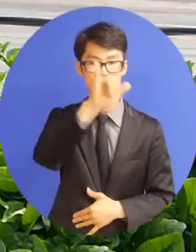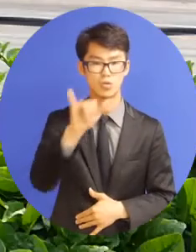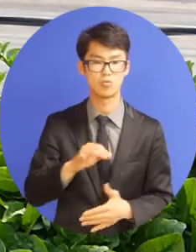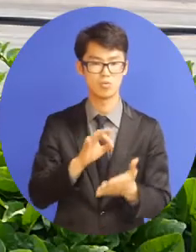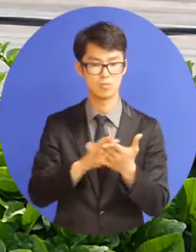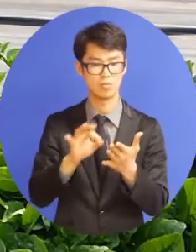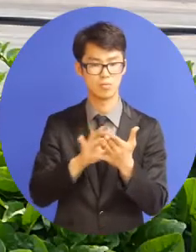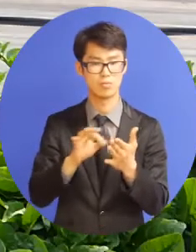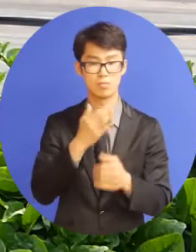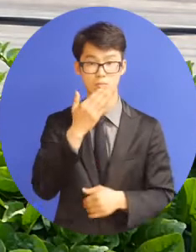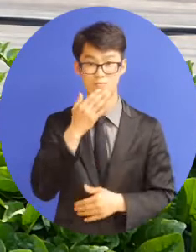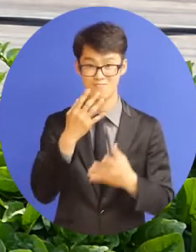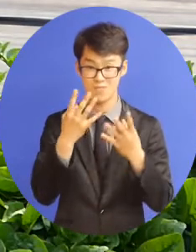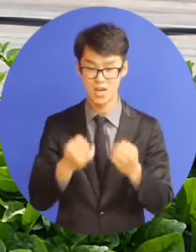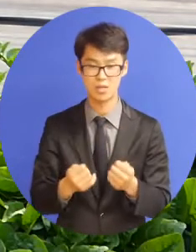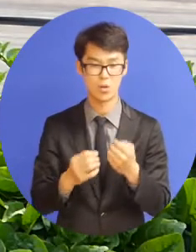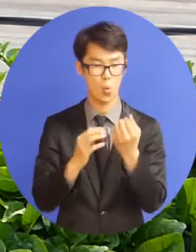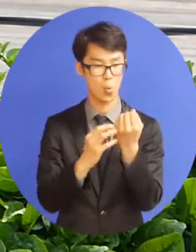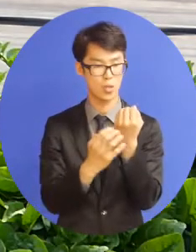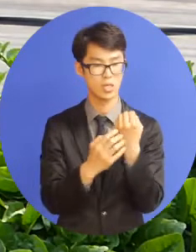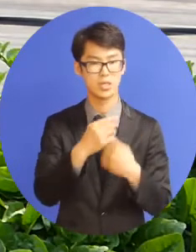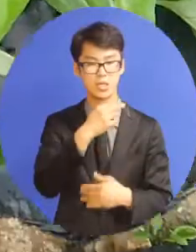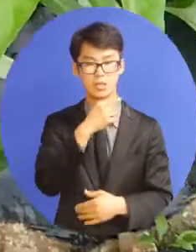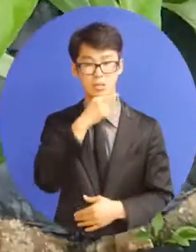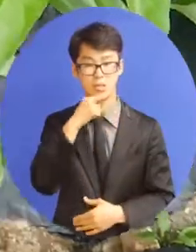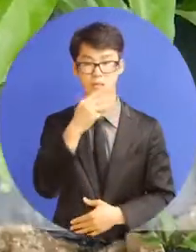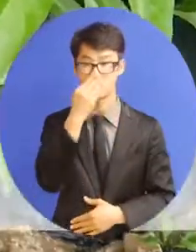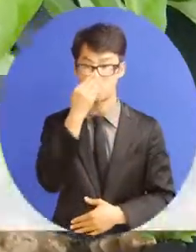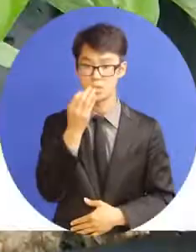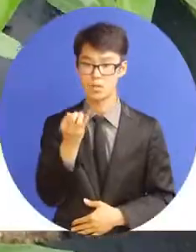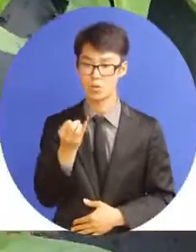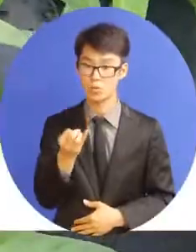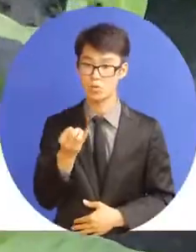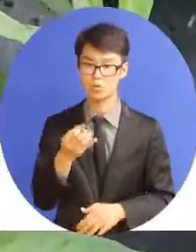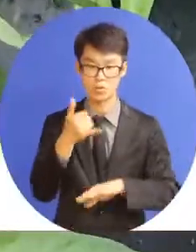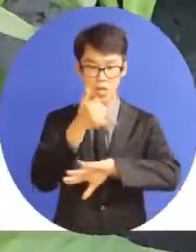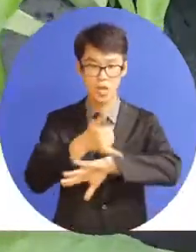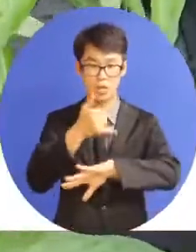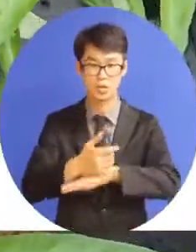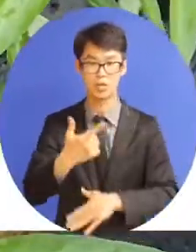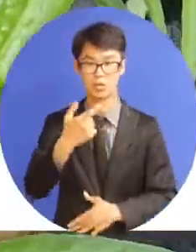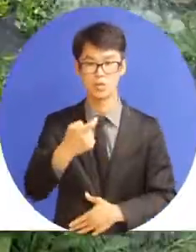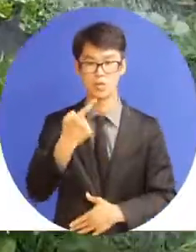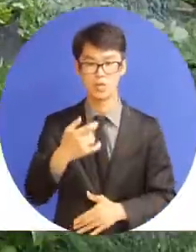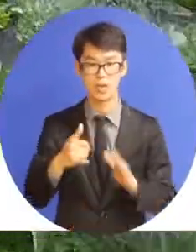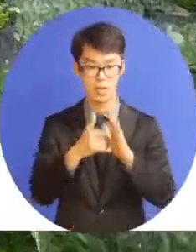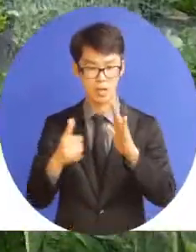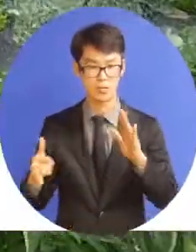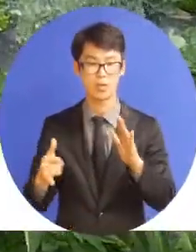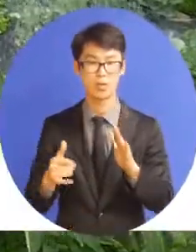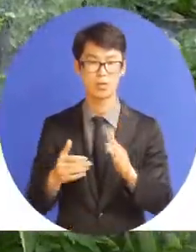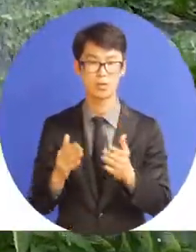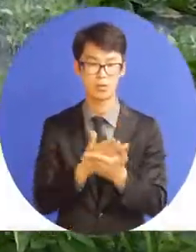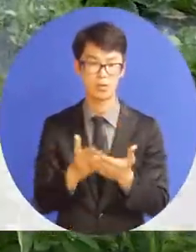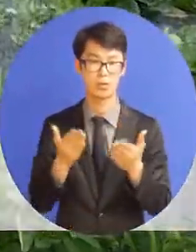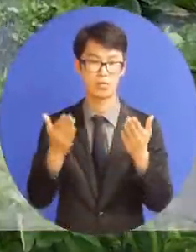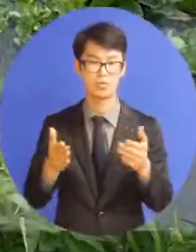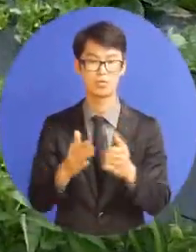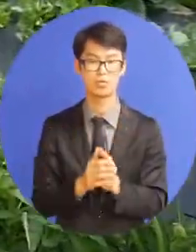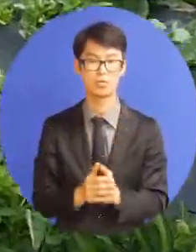출하 점유율이 높은 오이, 딸기, 풋고추 등 시설 재배단지 61농가에 배양기를